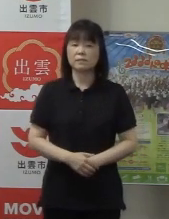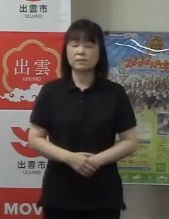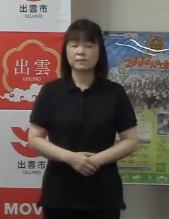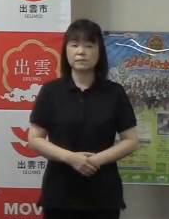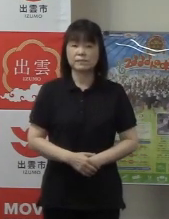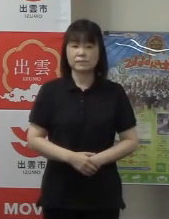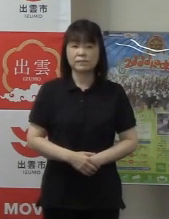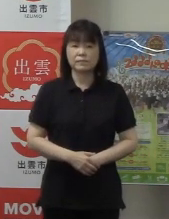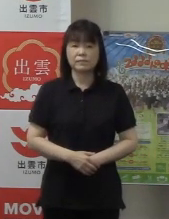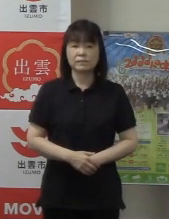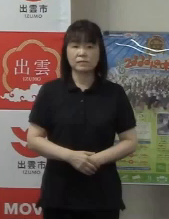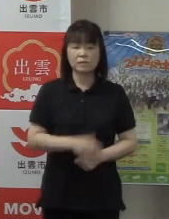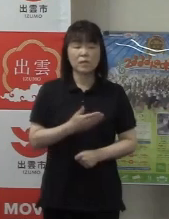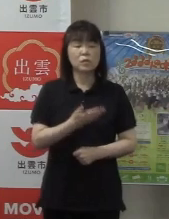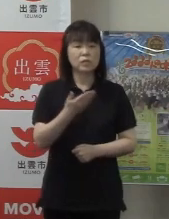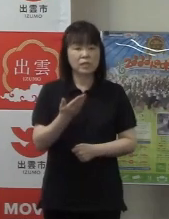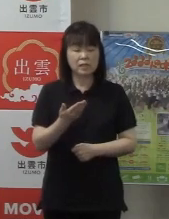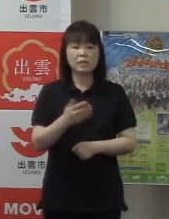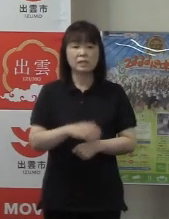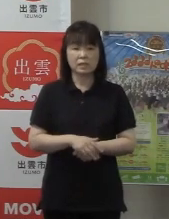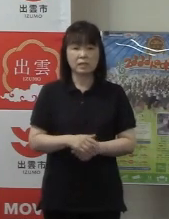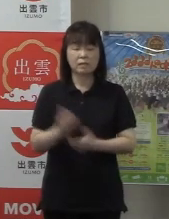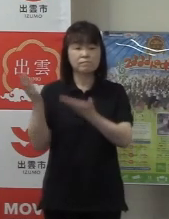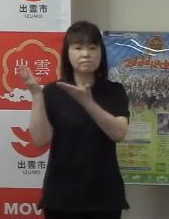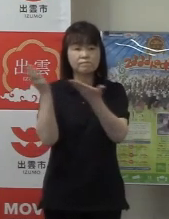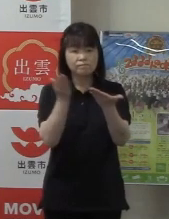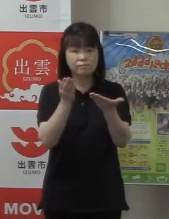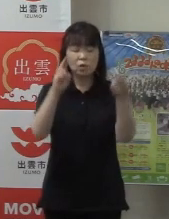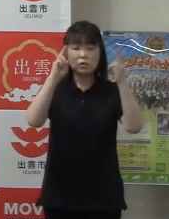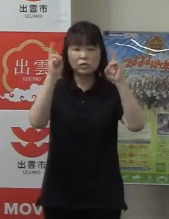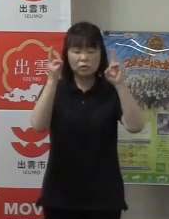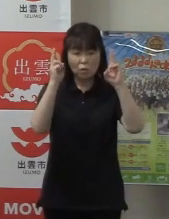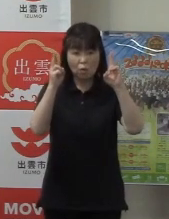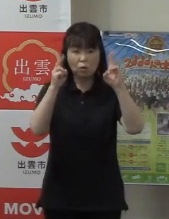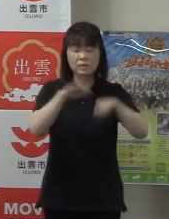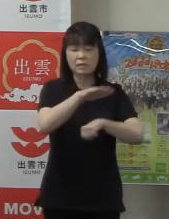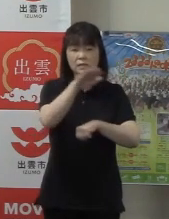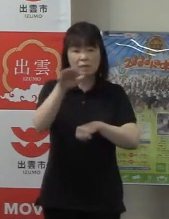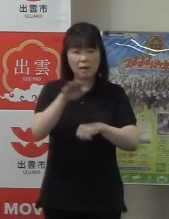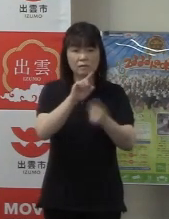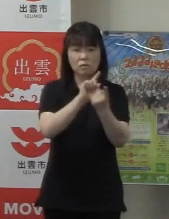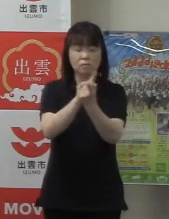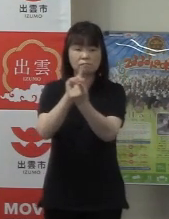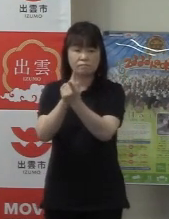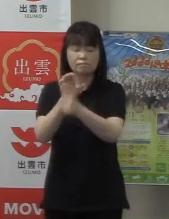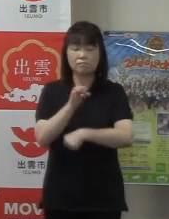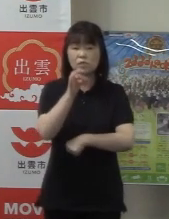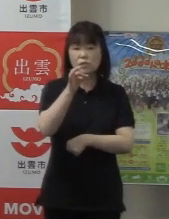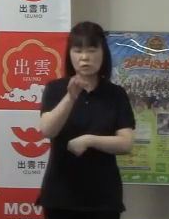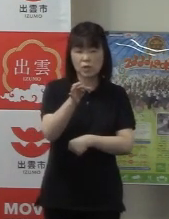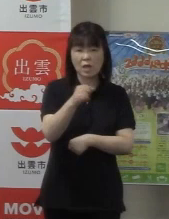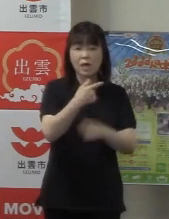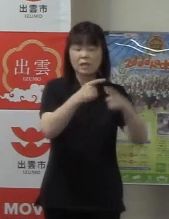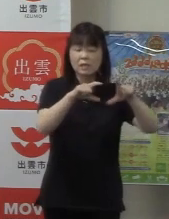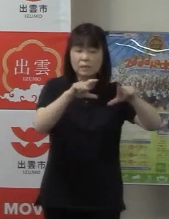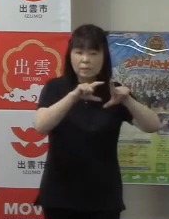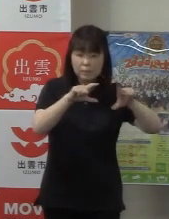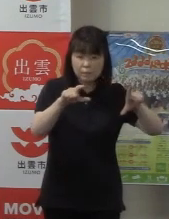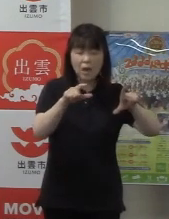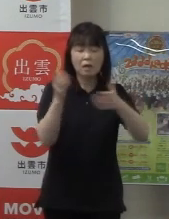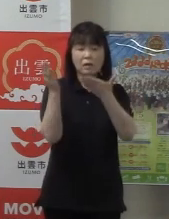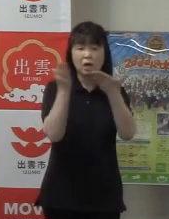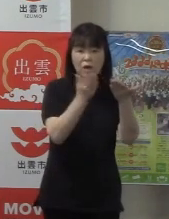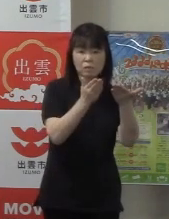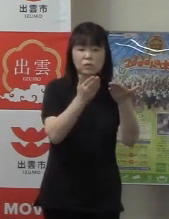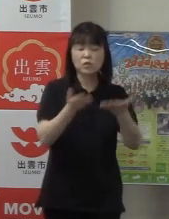次に貨物運送事業者への給付金支給ということで、一般貨物自動車運送業とあと貨物軽事業